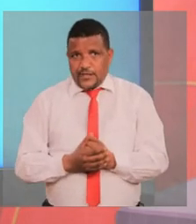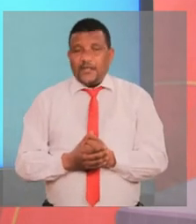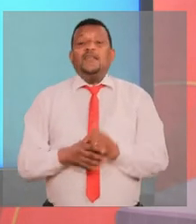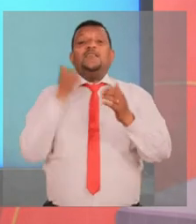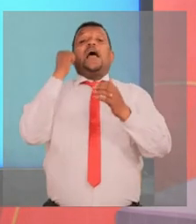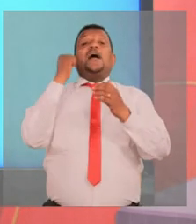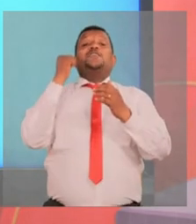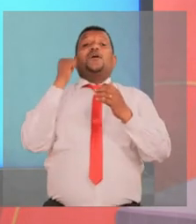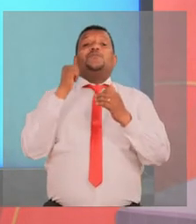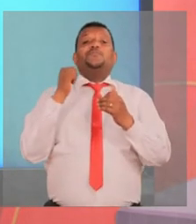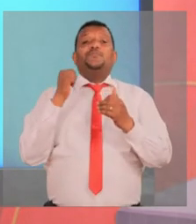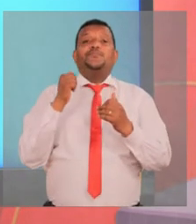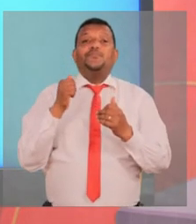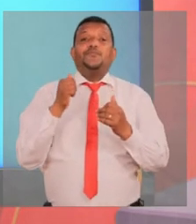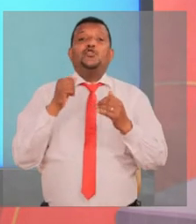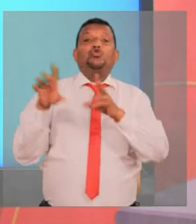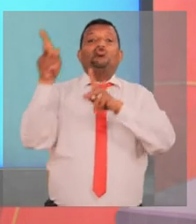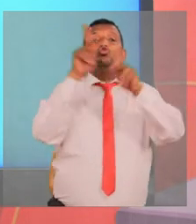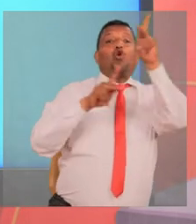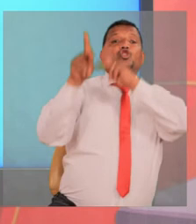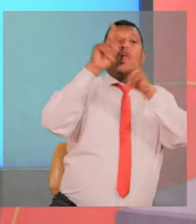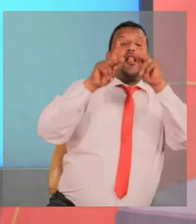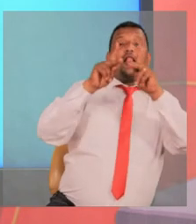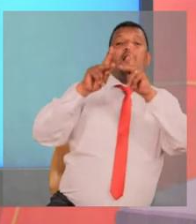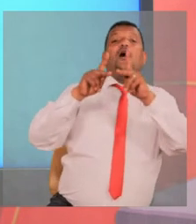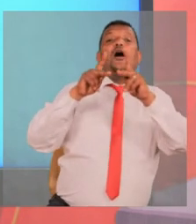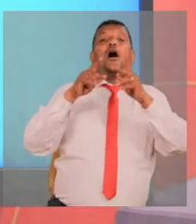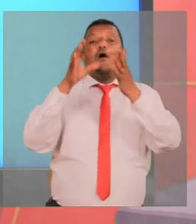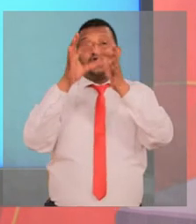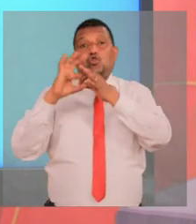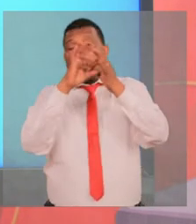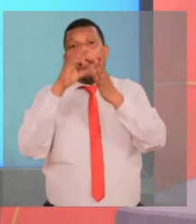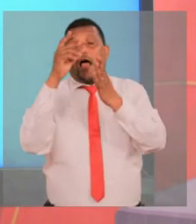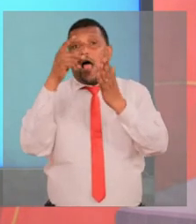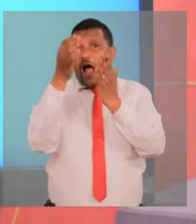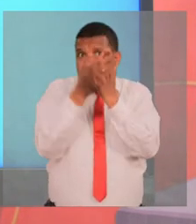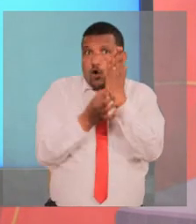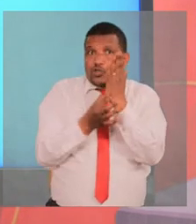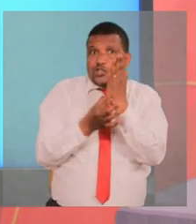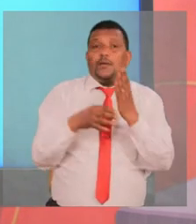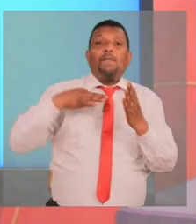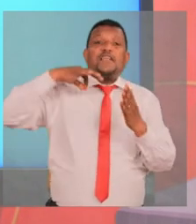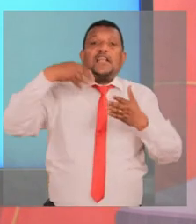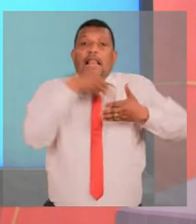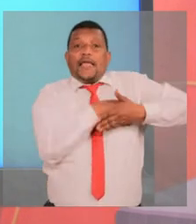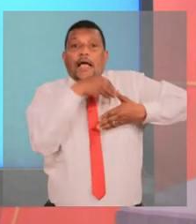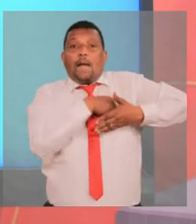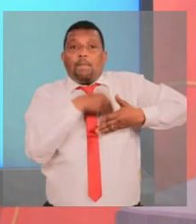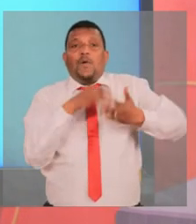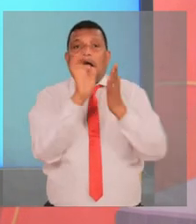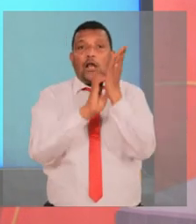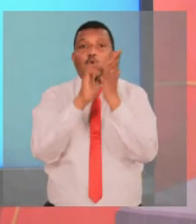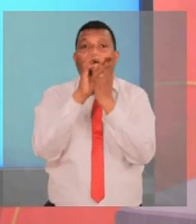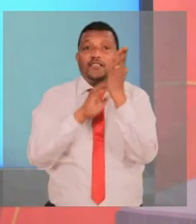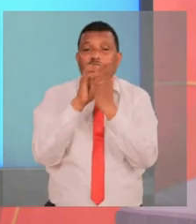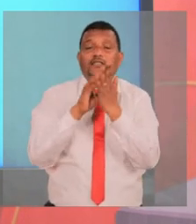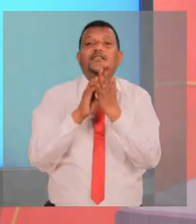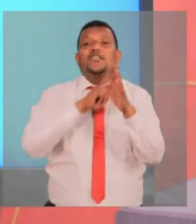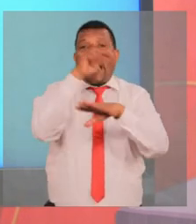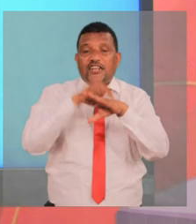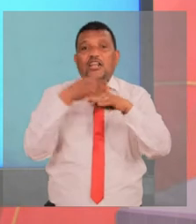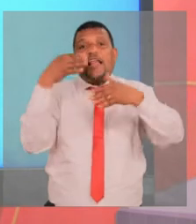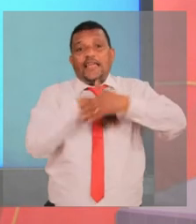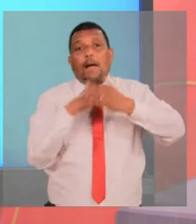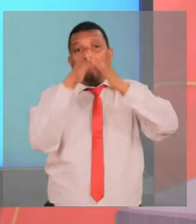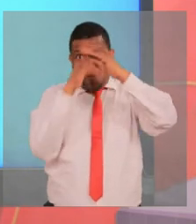इन दादर कि सोशल अकाउंट इस पर तनाव लिंक फ्रॉम पर्सनल इनकम इज खान प्लेसिस आफ इट्स नेशनल